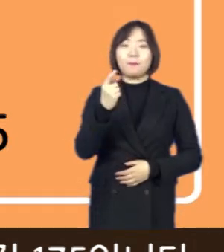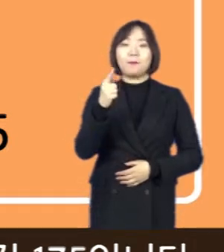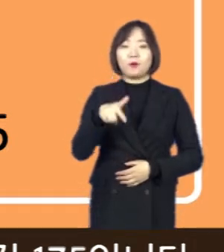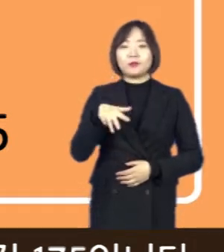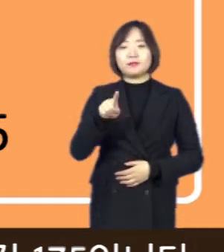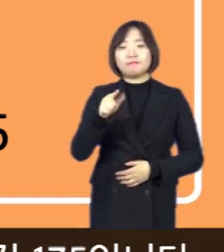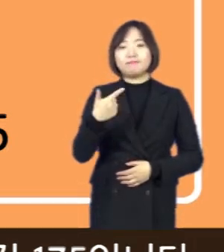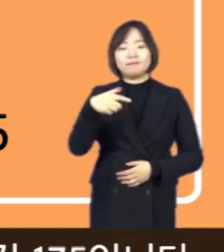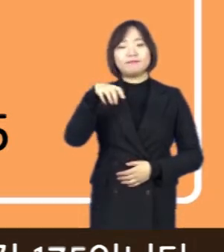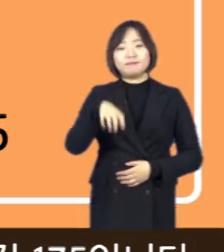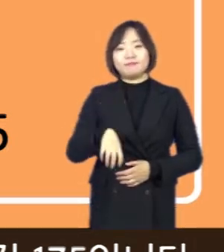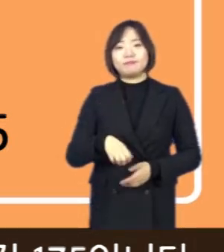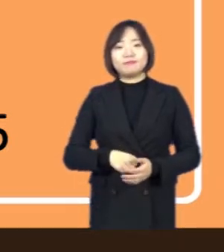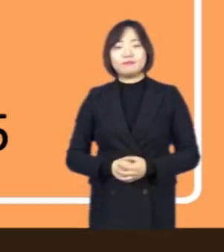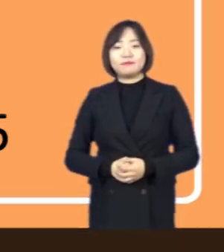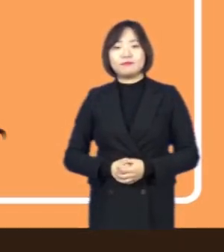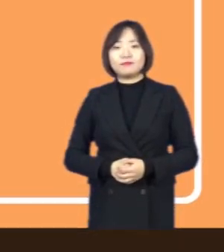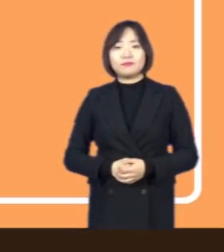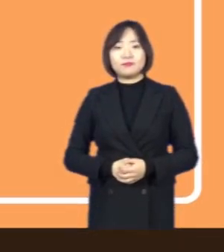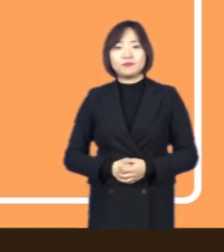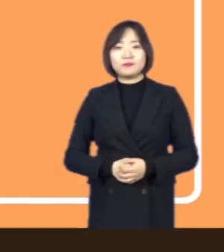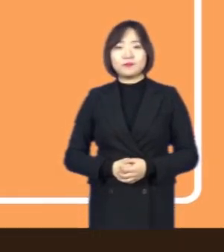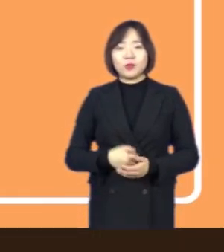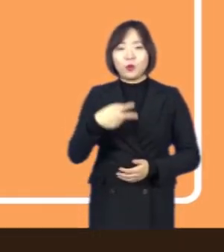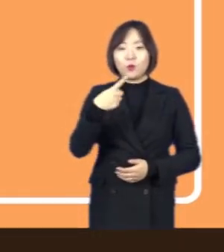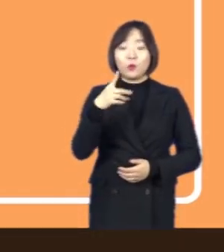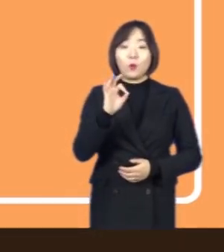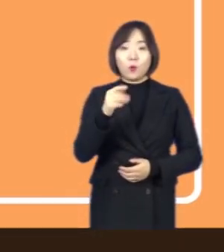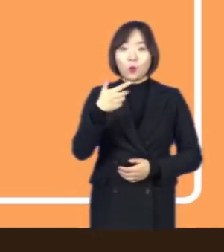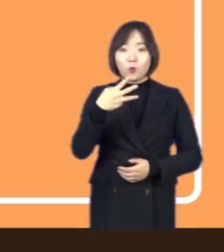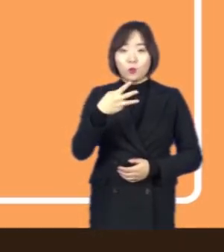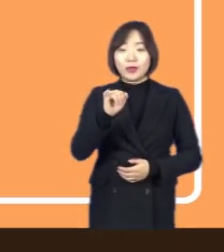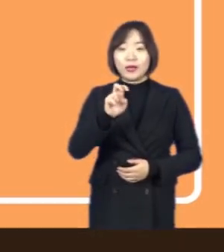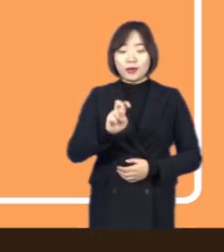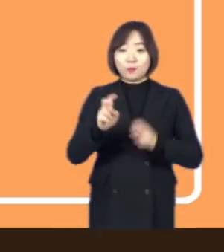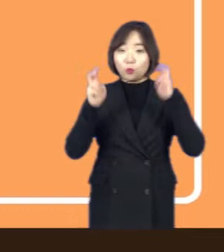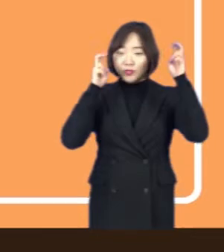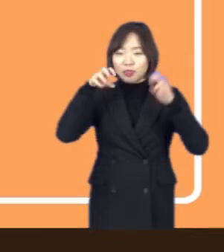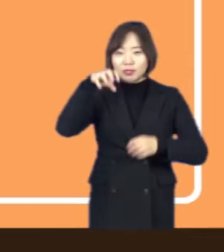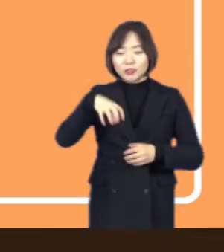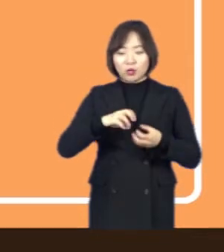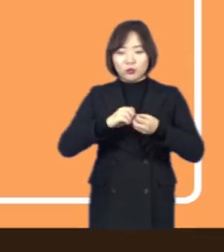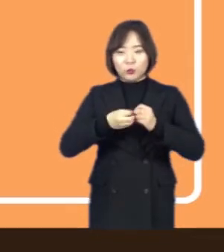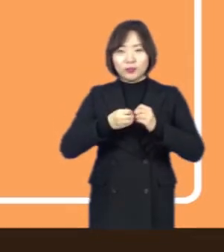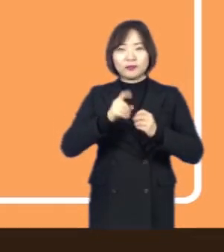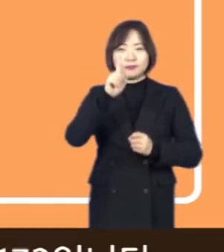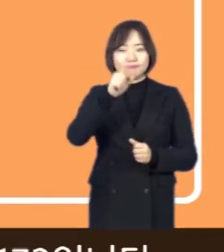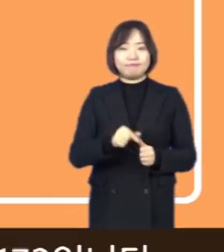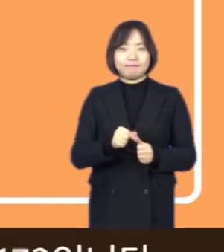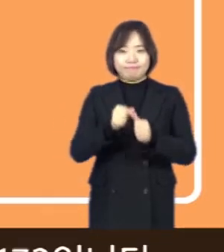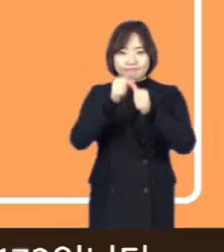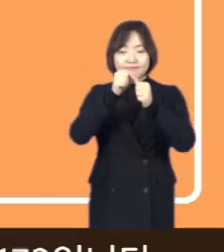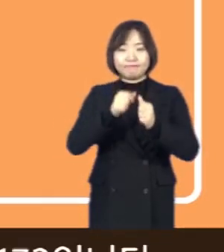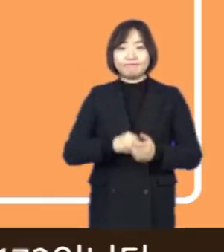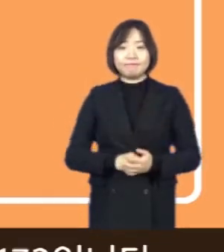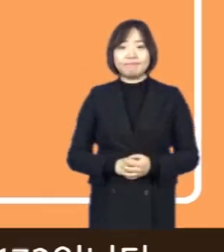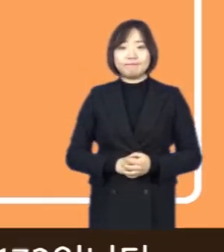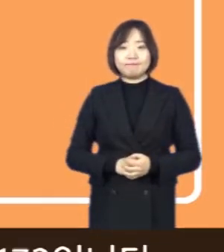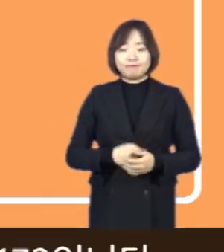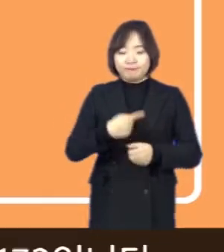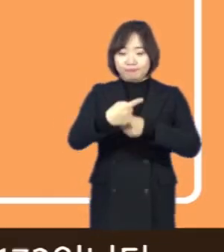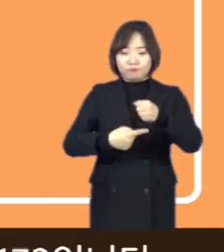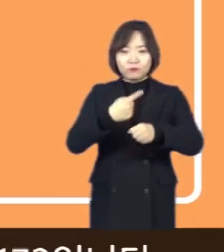고천지산길 175입니다. 독립산업 주식회사에서 기계조작원 1명을 모집합니다. 임금은